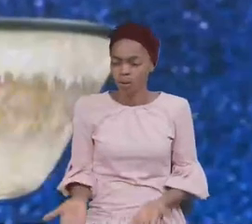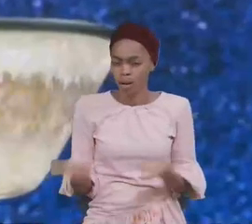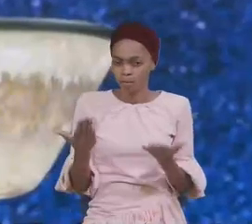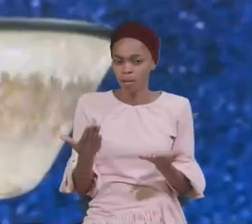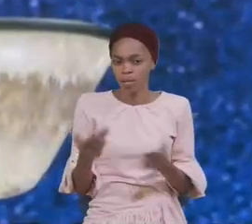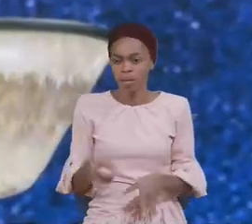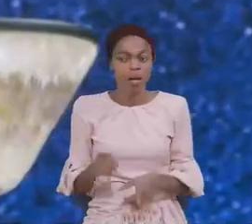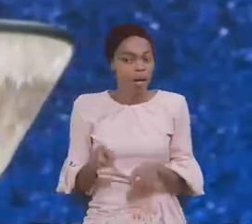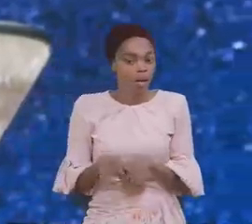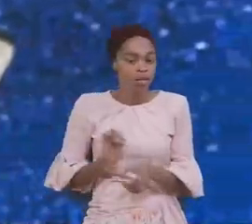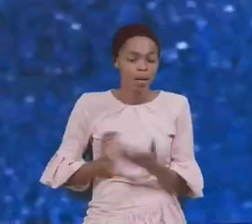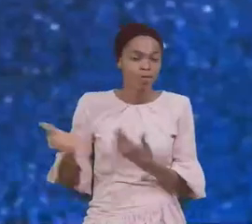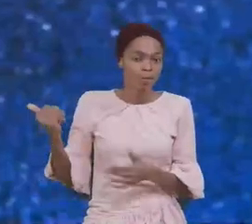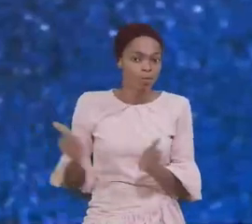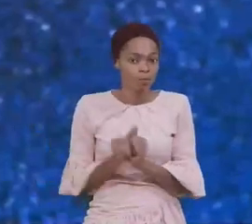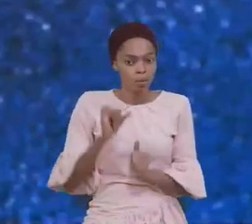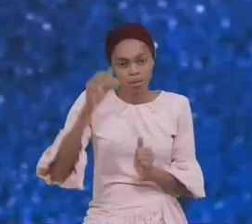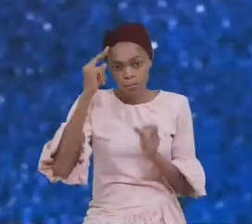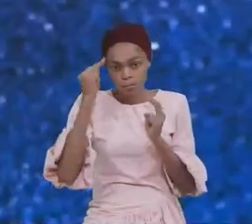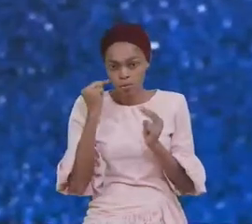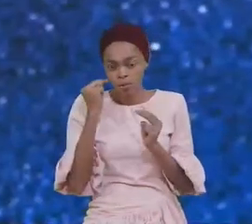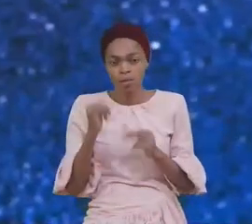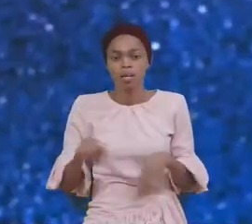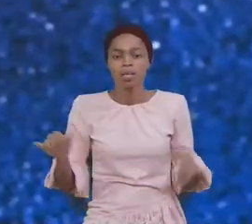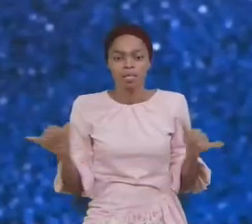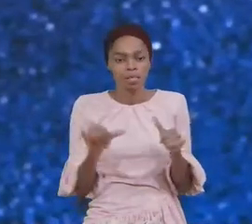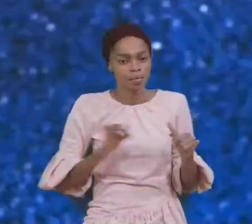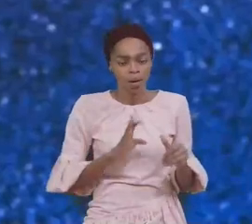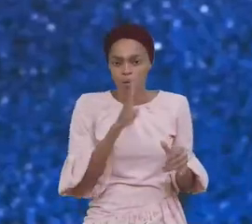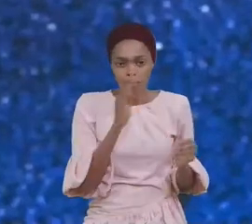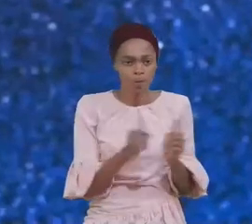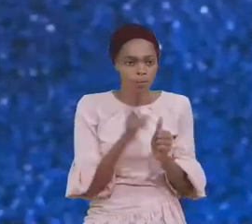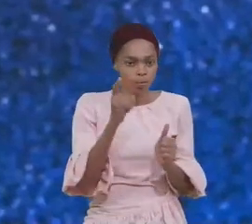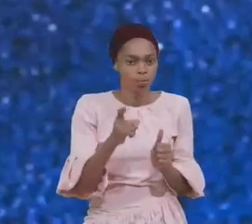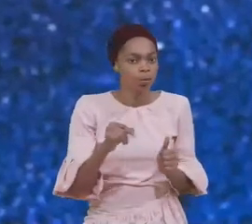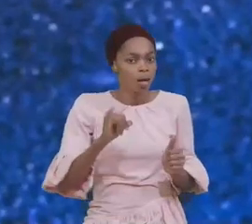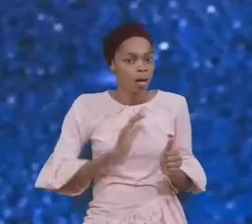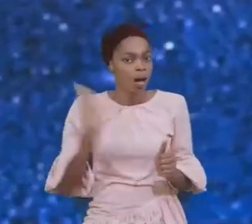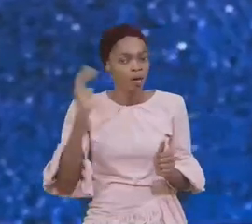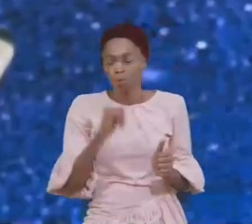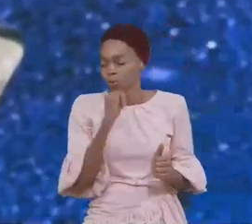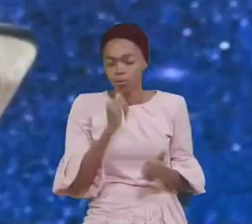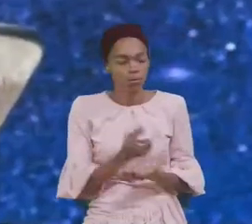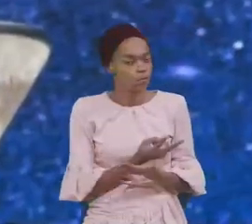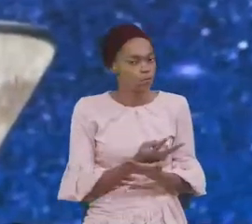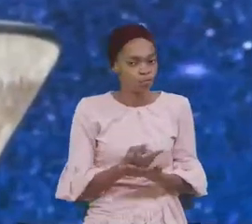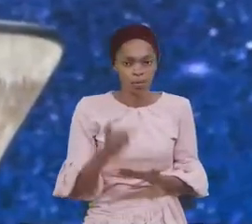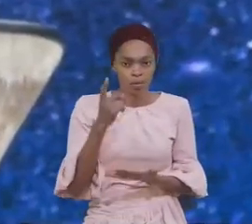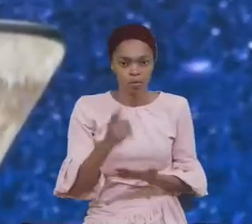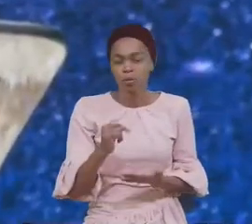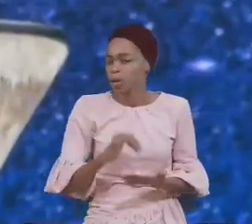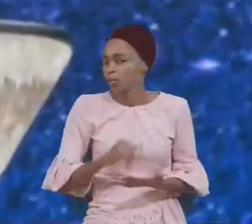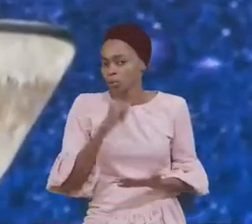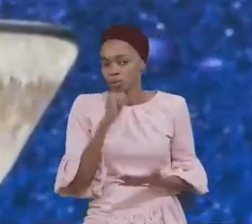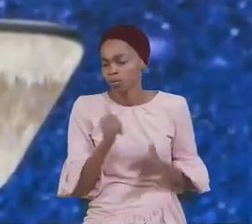et je serai avec toi comme j'ai été avec Moïse. Je ne te délaisserai point, je